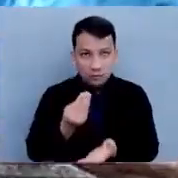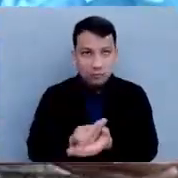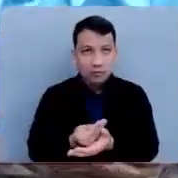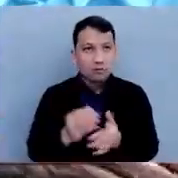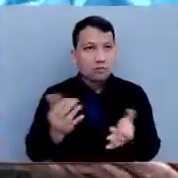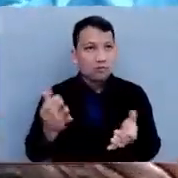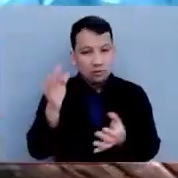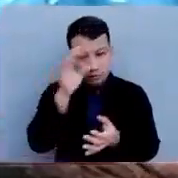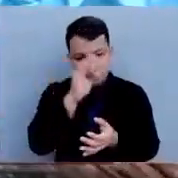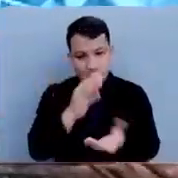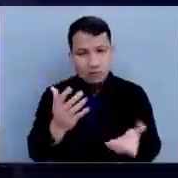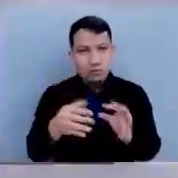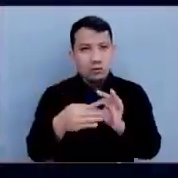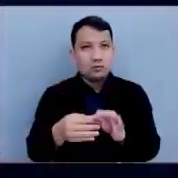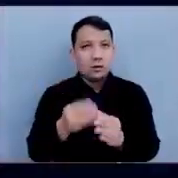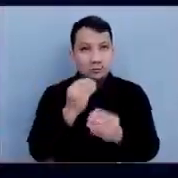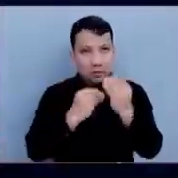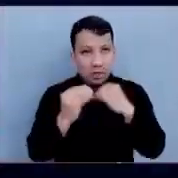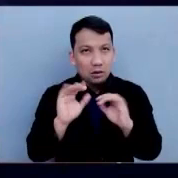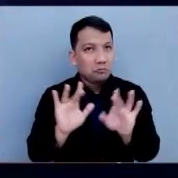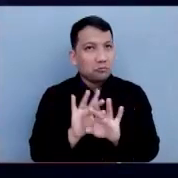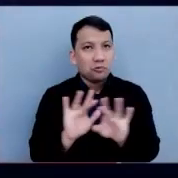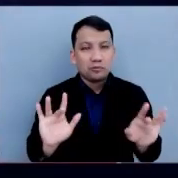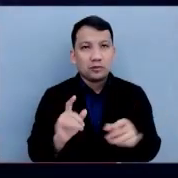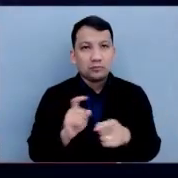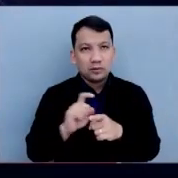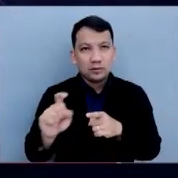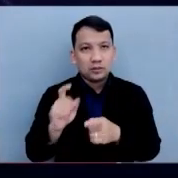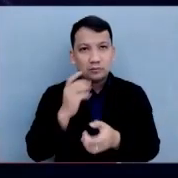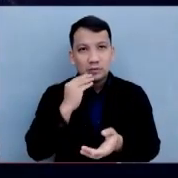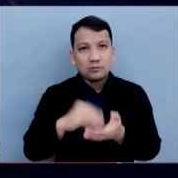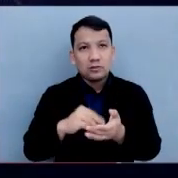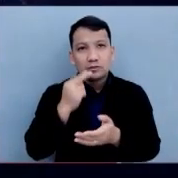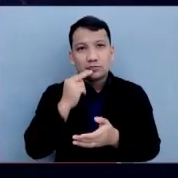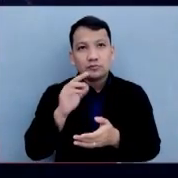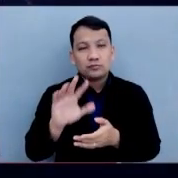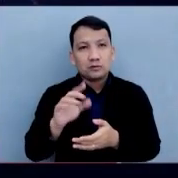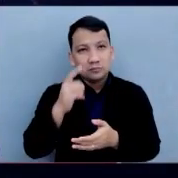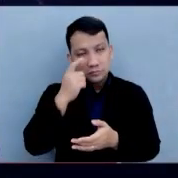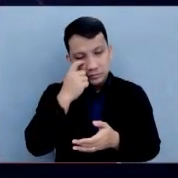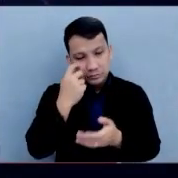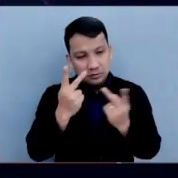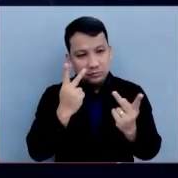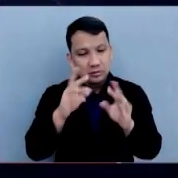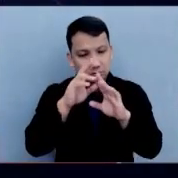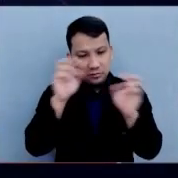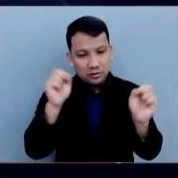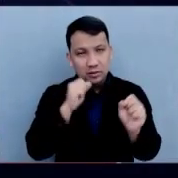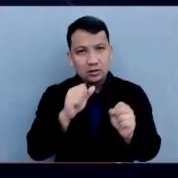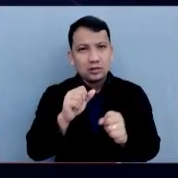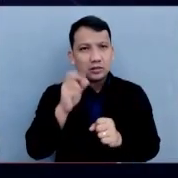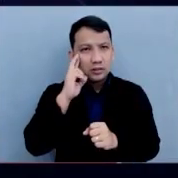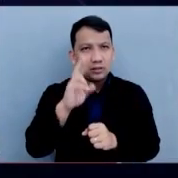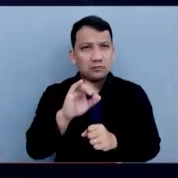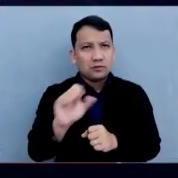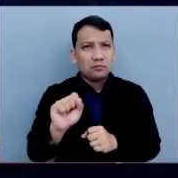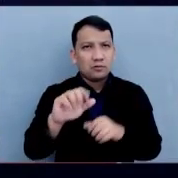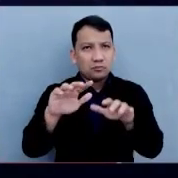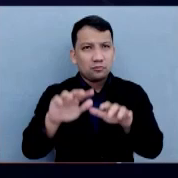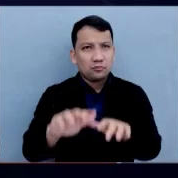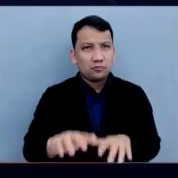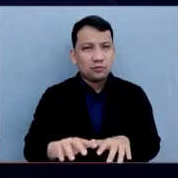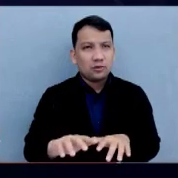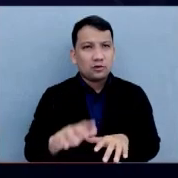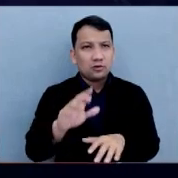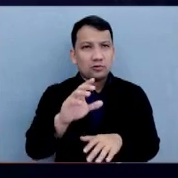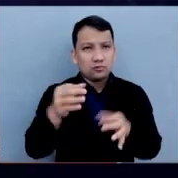kang pambili ng pagkain. Sa text message sa News 5, ipinaliwanag ni Candaba Mayor Rene Maglangke na nalubog sa tubig ang covered court